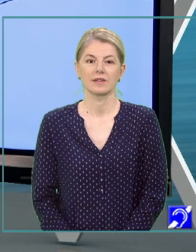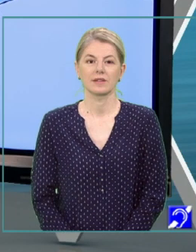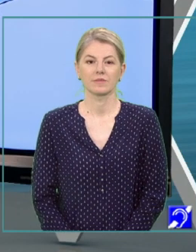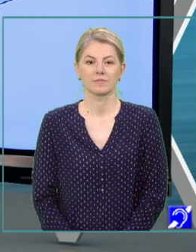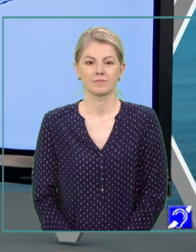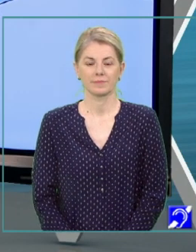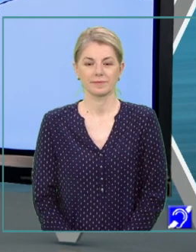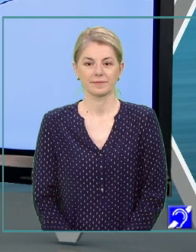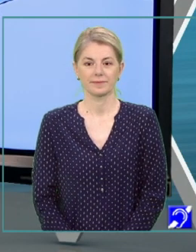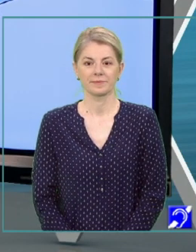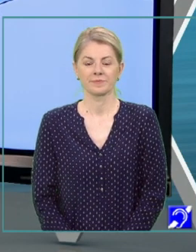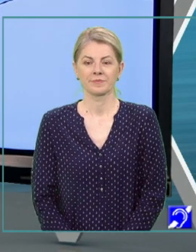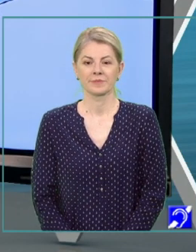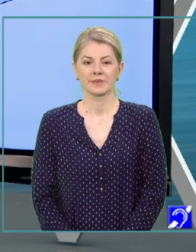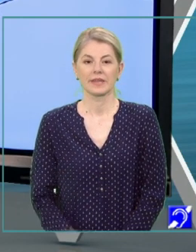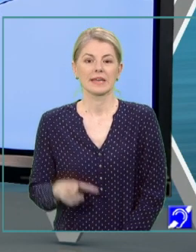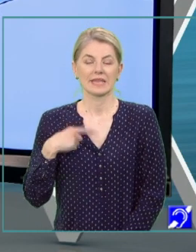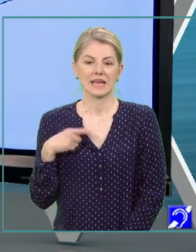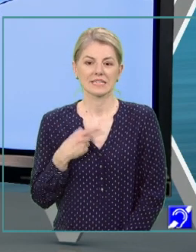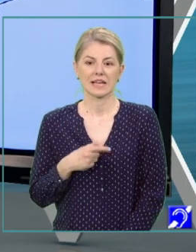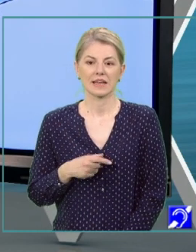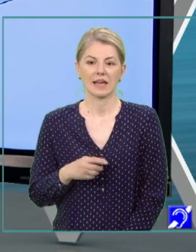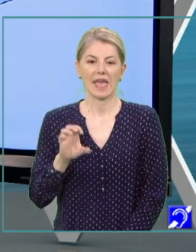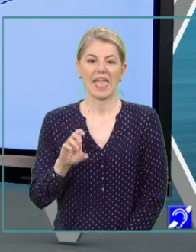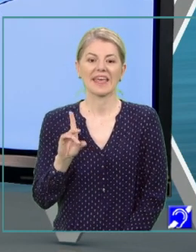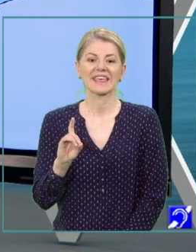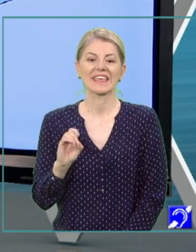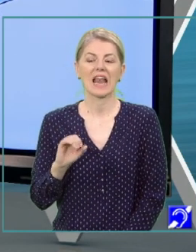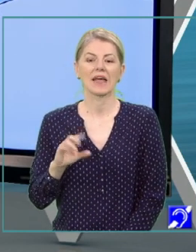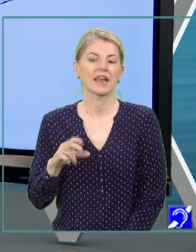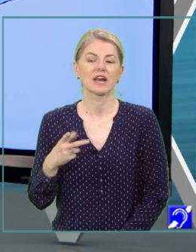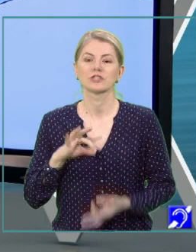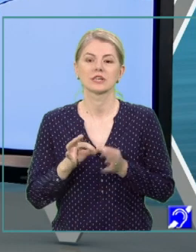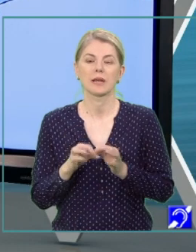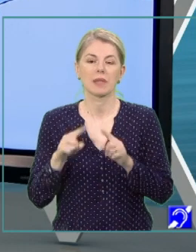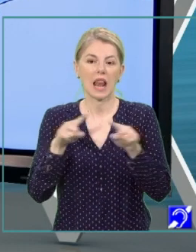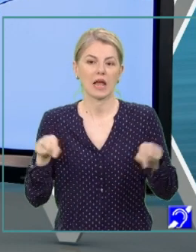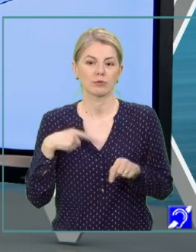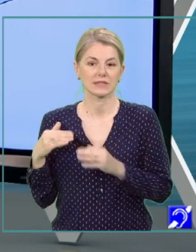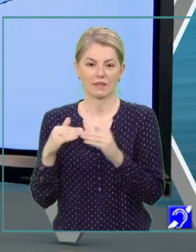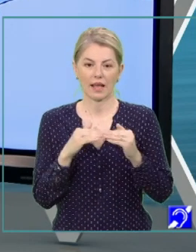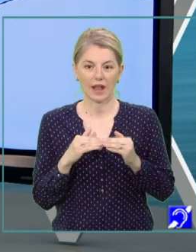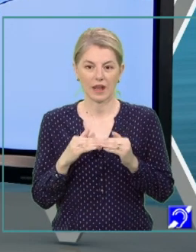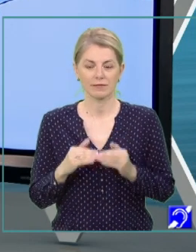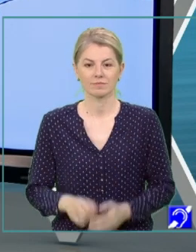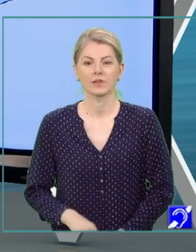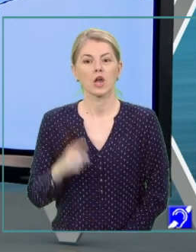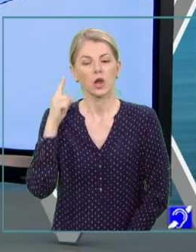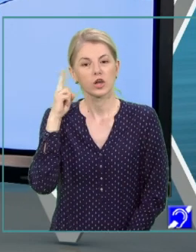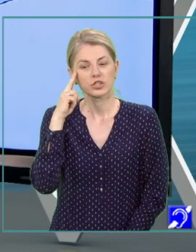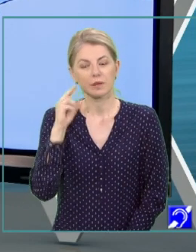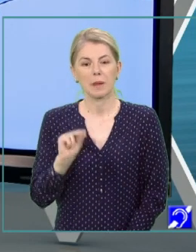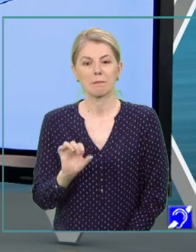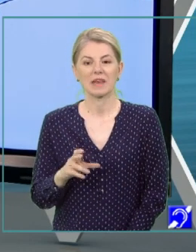BCD din ipoteză este un triunghi echilateral. Știm lucrul ăsta și cunoaștem și perimetrul